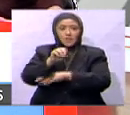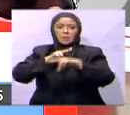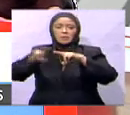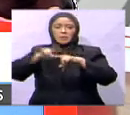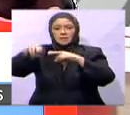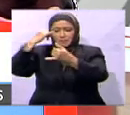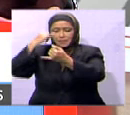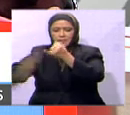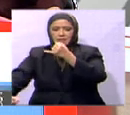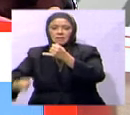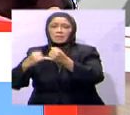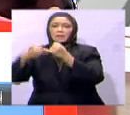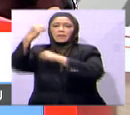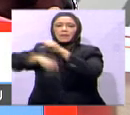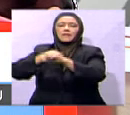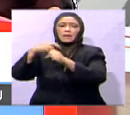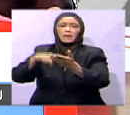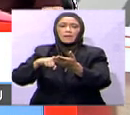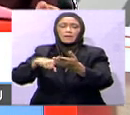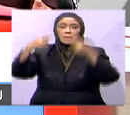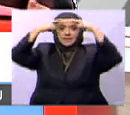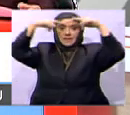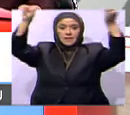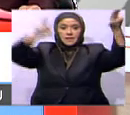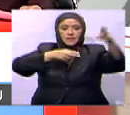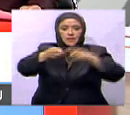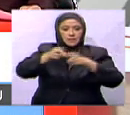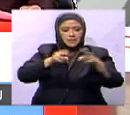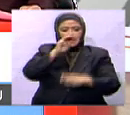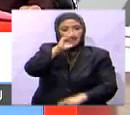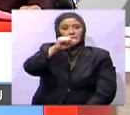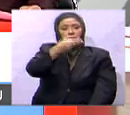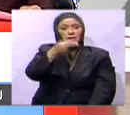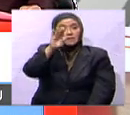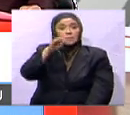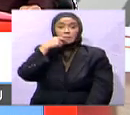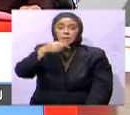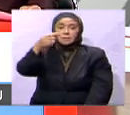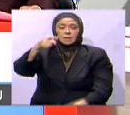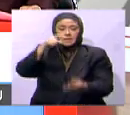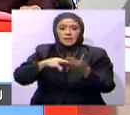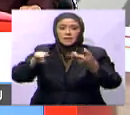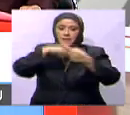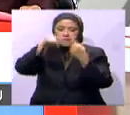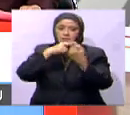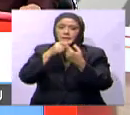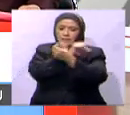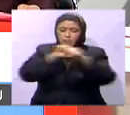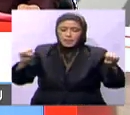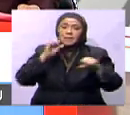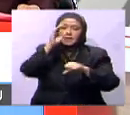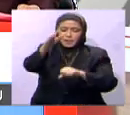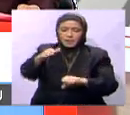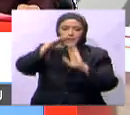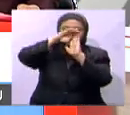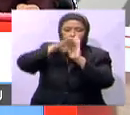ini. Pengarah urusan MAHB, Datuk Badli Syam Ghazali berkata, apabila siap nanti ia dapat mengurangkan gangguan operasi yang dialami